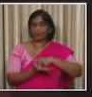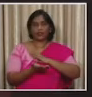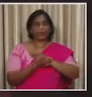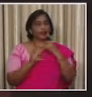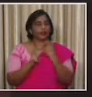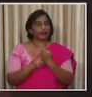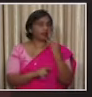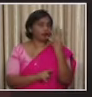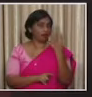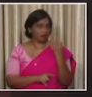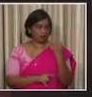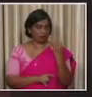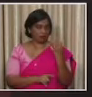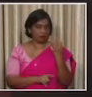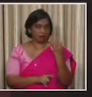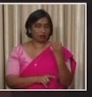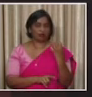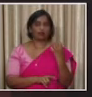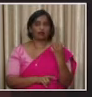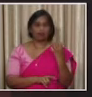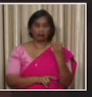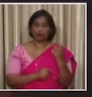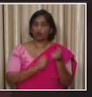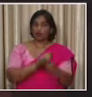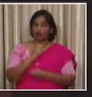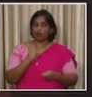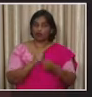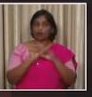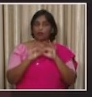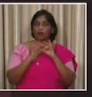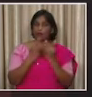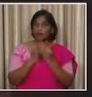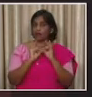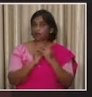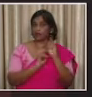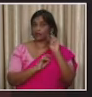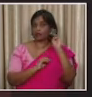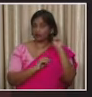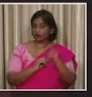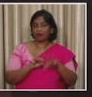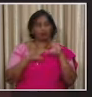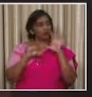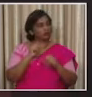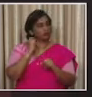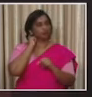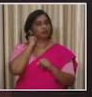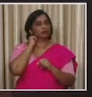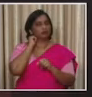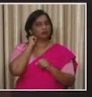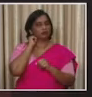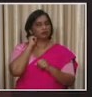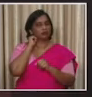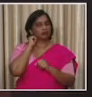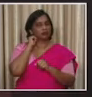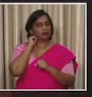හෙක්ටයාර් 4000ක් ගොවි පවුල් 30000කට අයිති